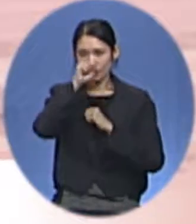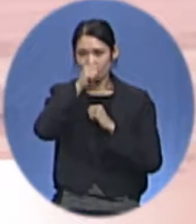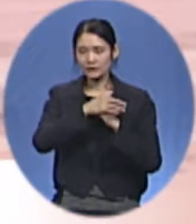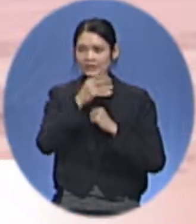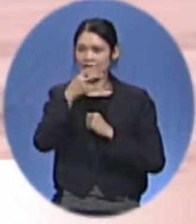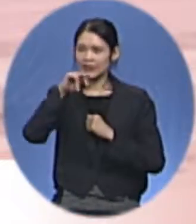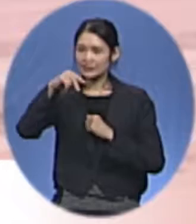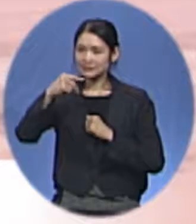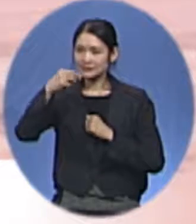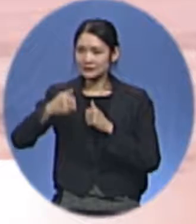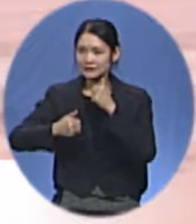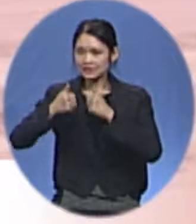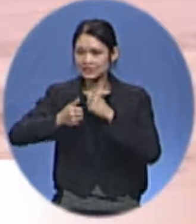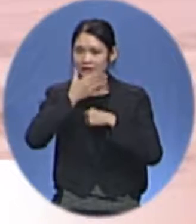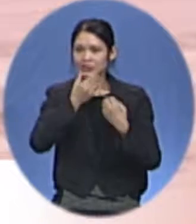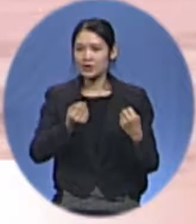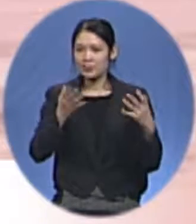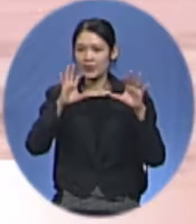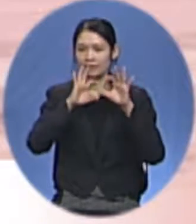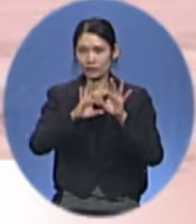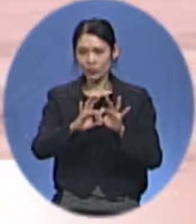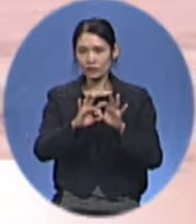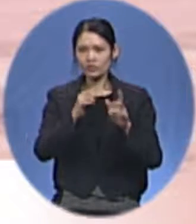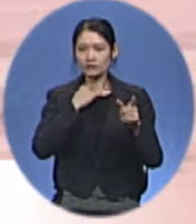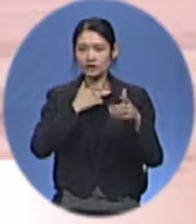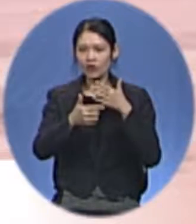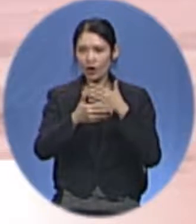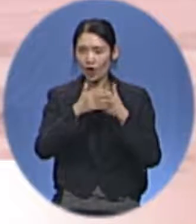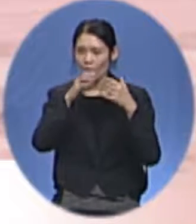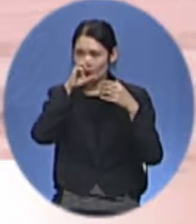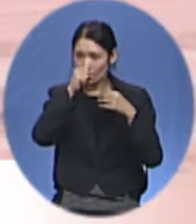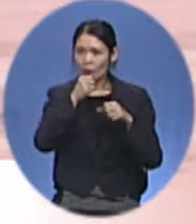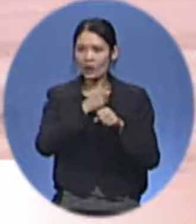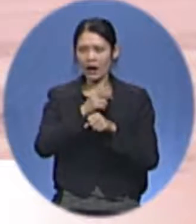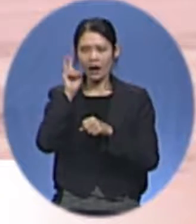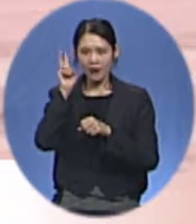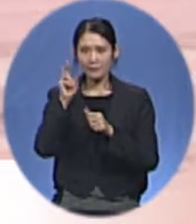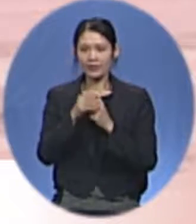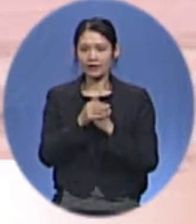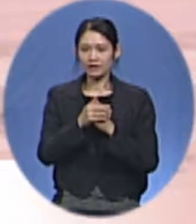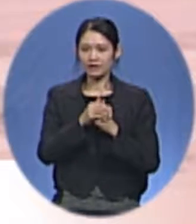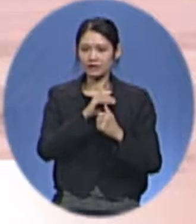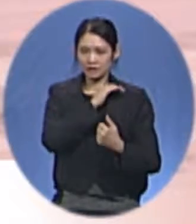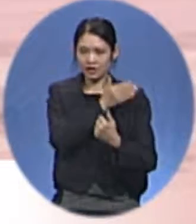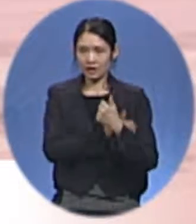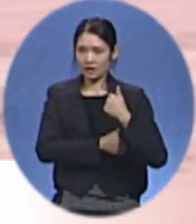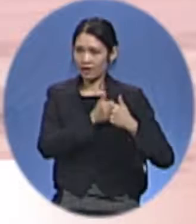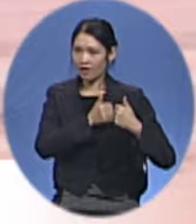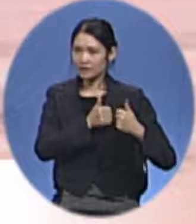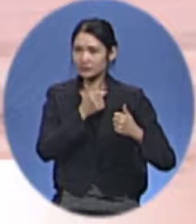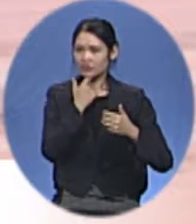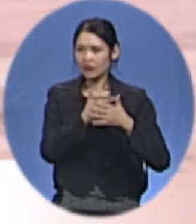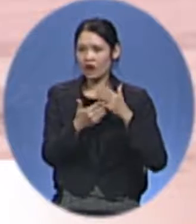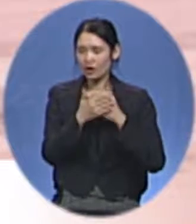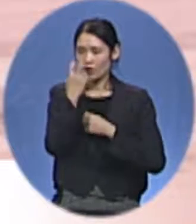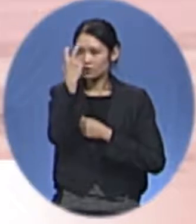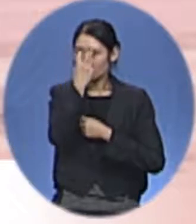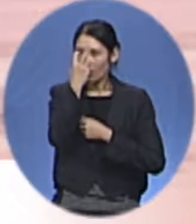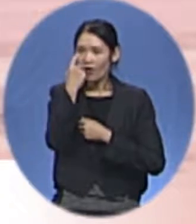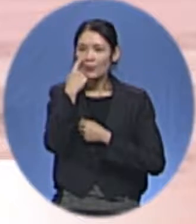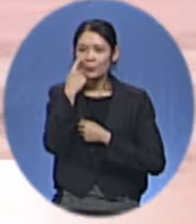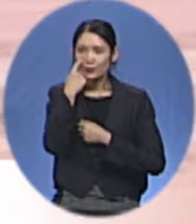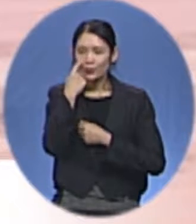이벤트를 통해서 또 좋은 경험들을 했고 또 자기네들의 그 경기력을 한번 더 점검해 볼 수